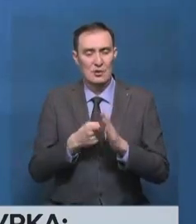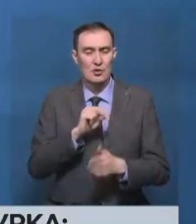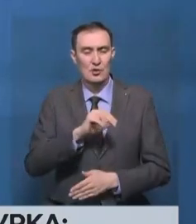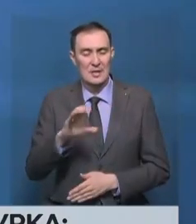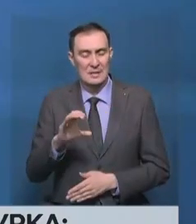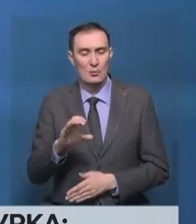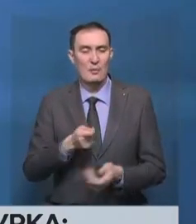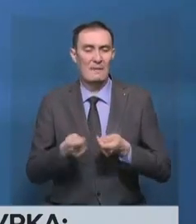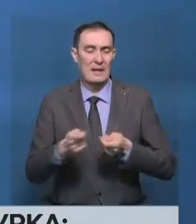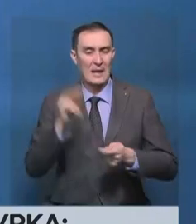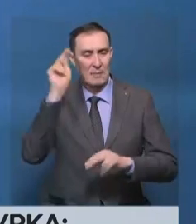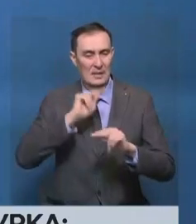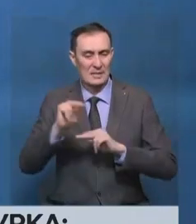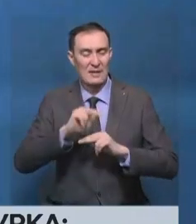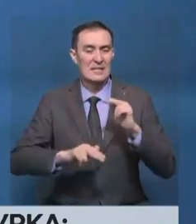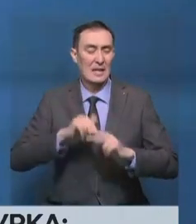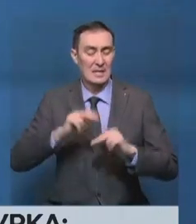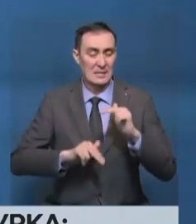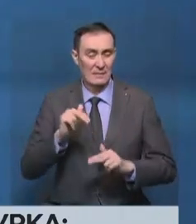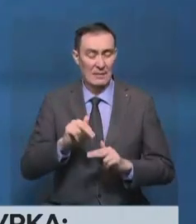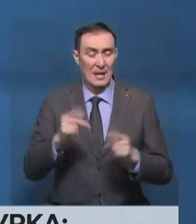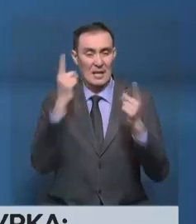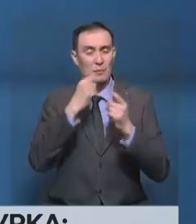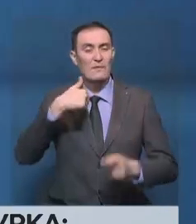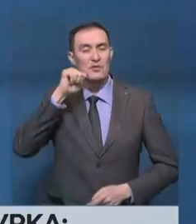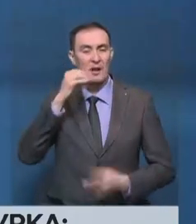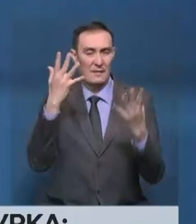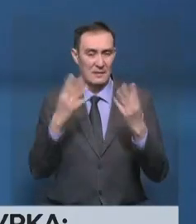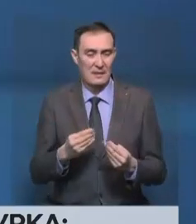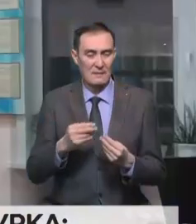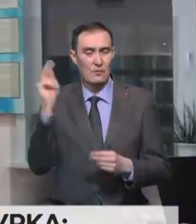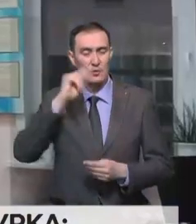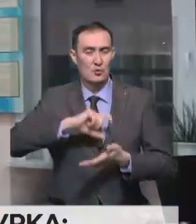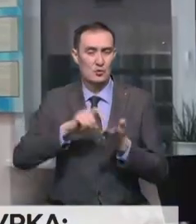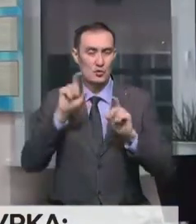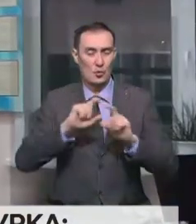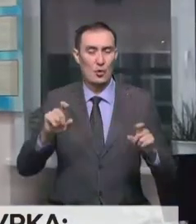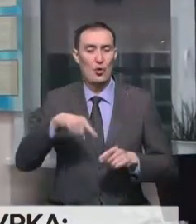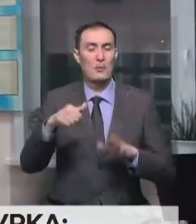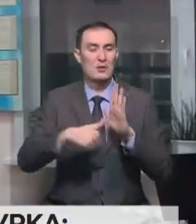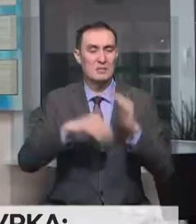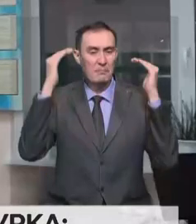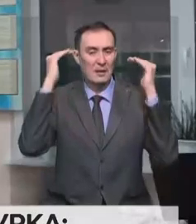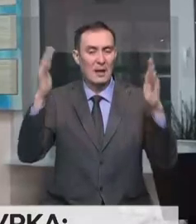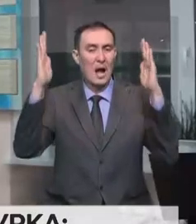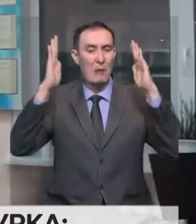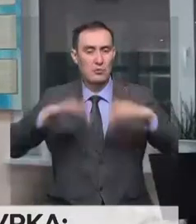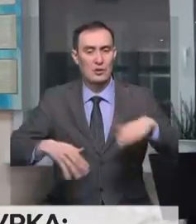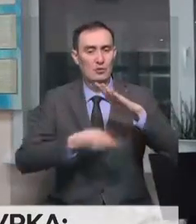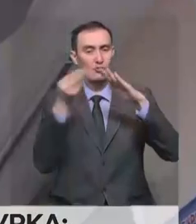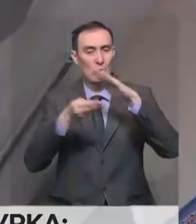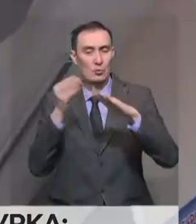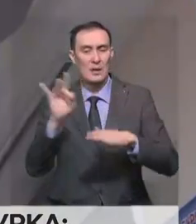ДЧС, ГАСК, Управление образования и строительства. Напомню, вчера в одном из учебных классов школы номер 6 с потолка обрушилась